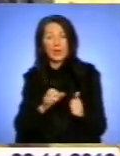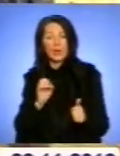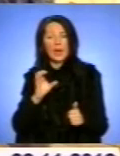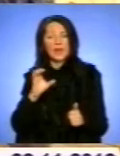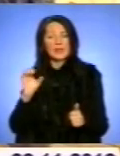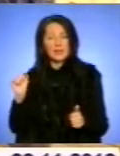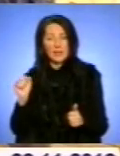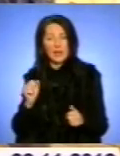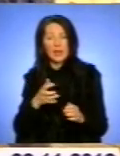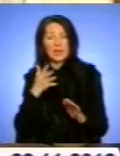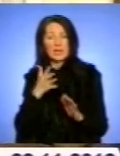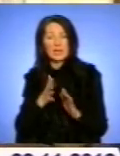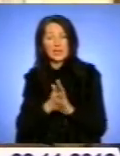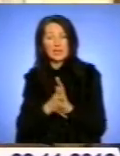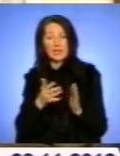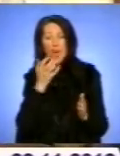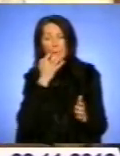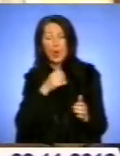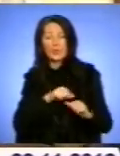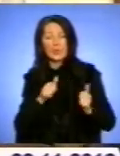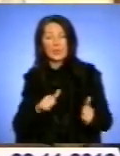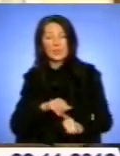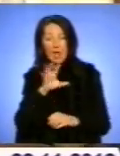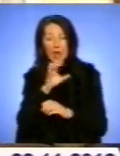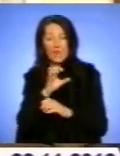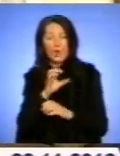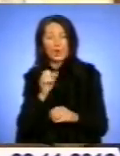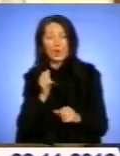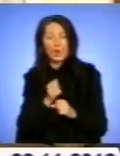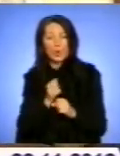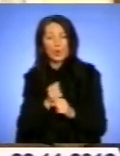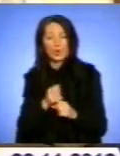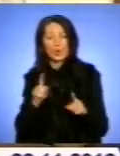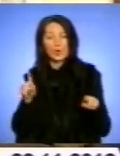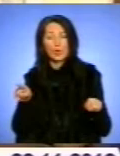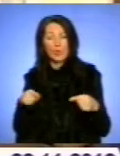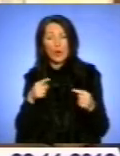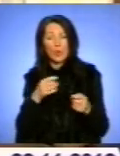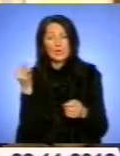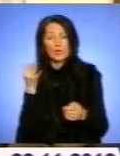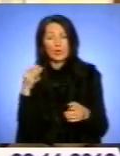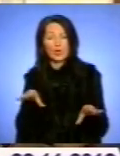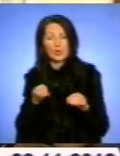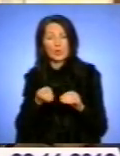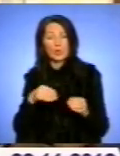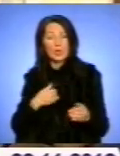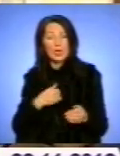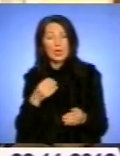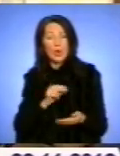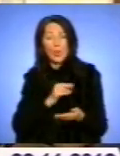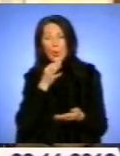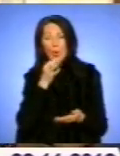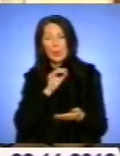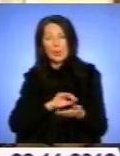крізь тепло сердець» та фотороботу «Творимо історію разом». Мені подобається писати, і я люблю це робити. І